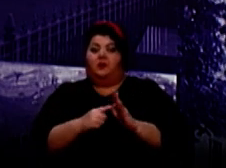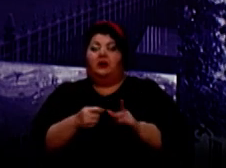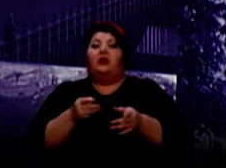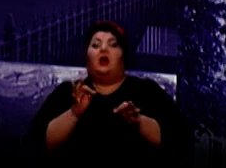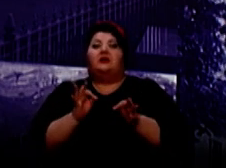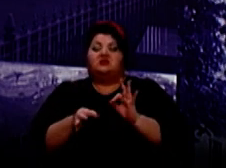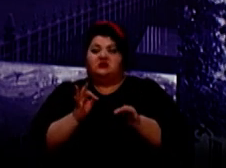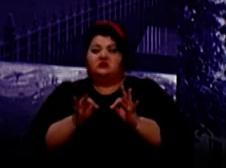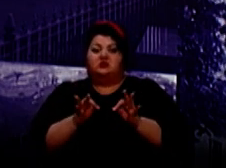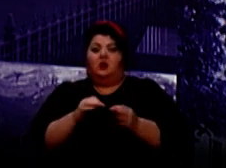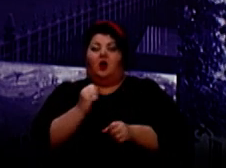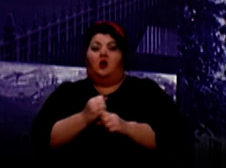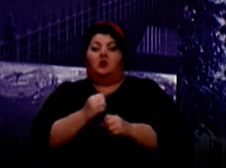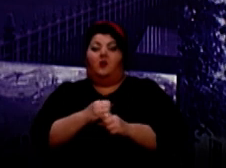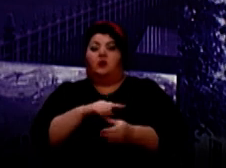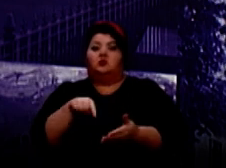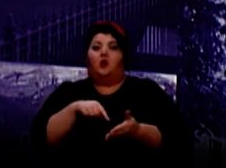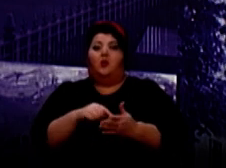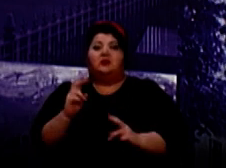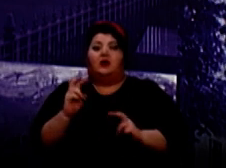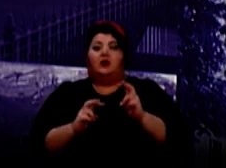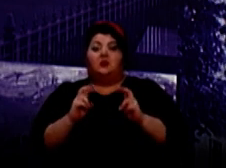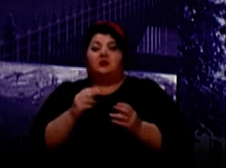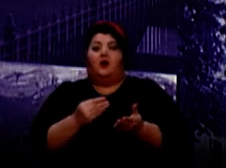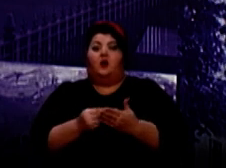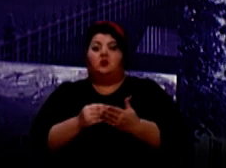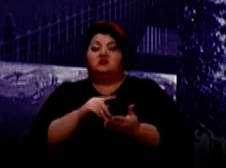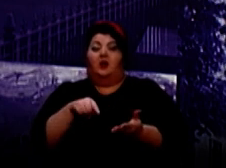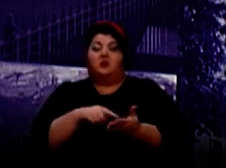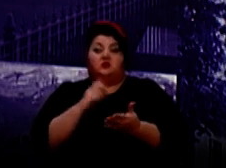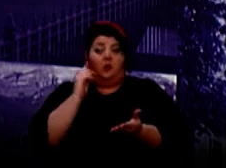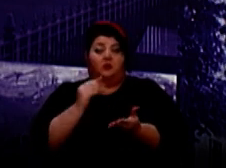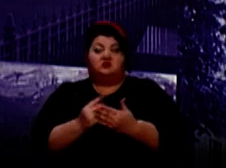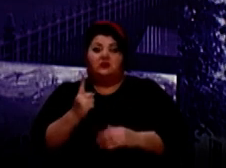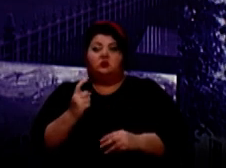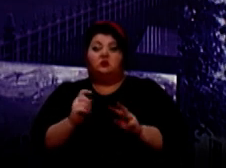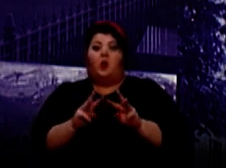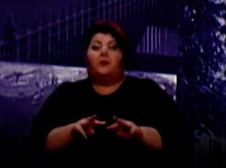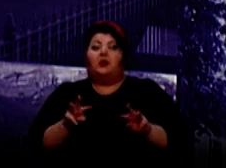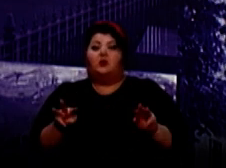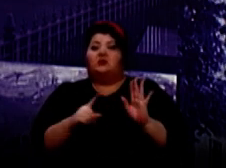робота комунального підприємства КП «Полтава Електротранс» коштує міському бюджету десь приблизно 100 мільйонів.